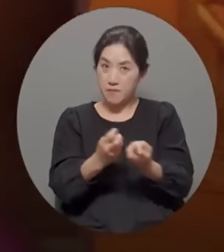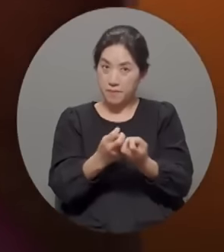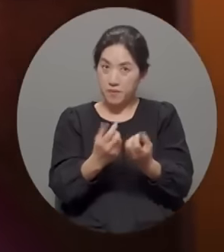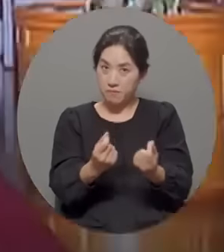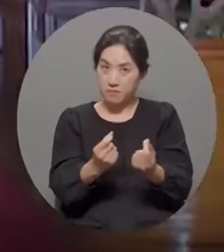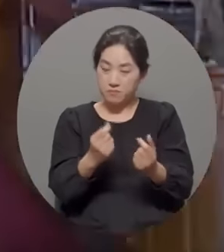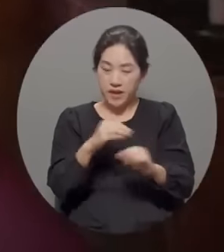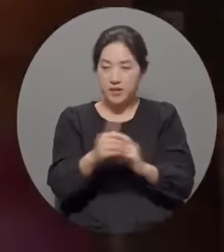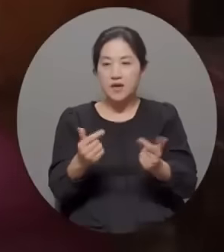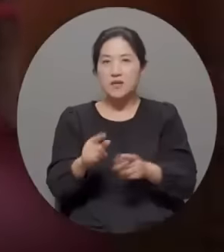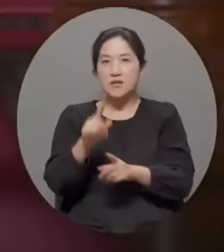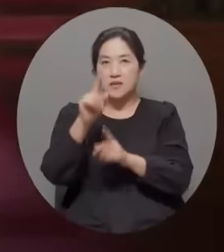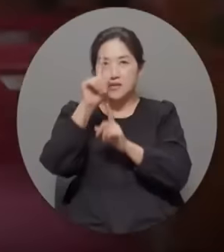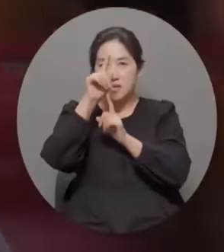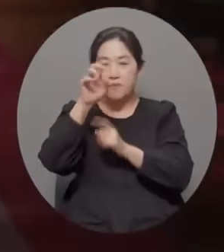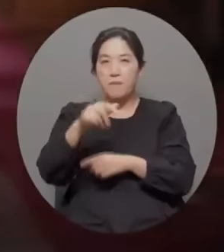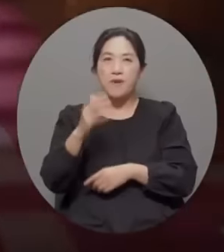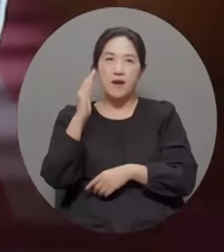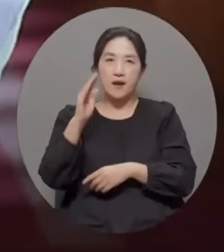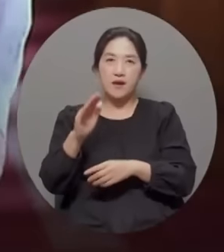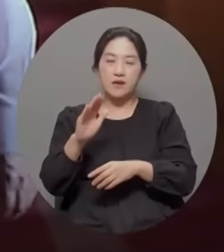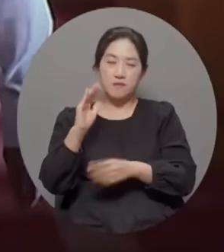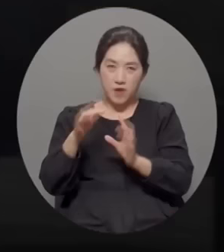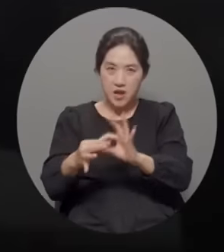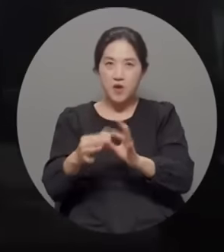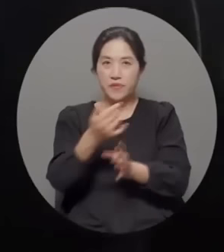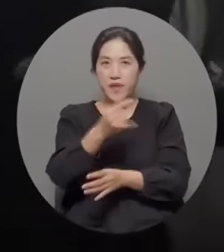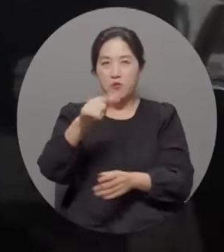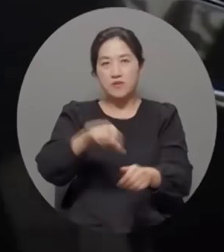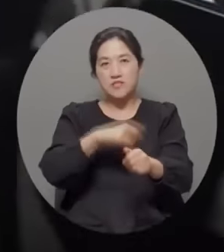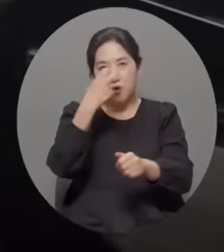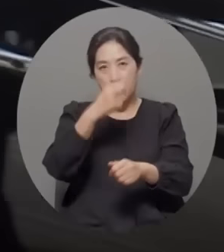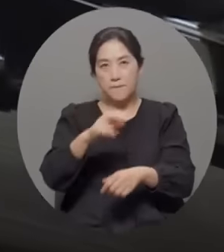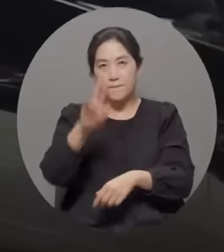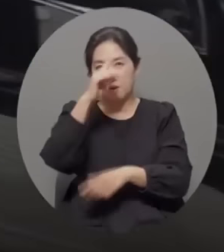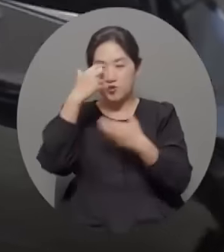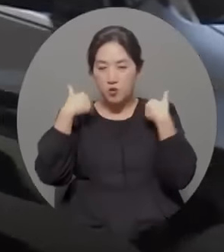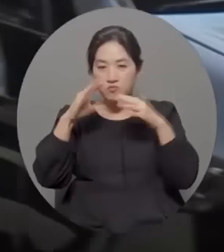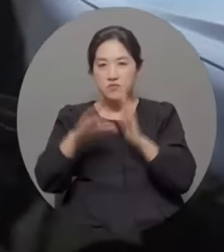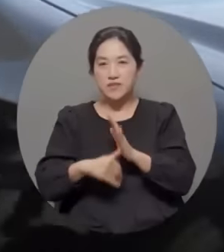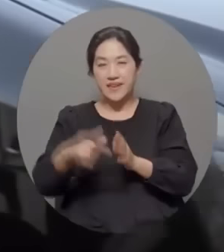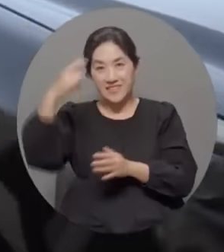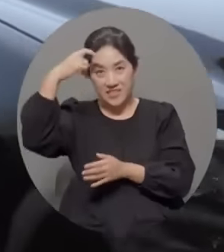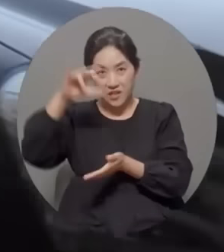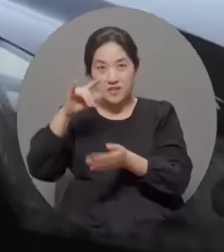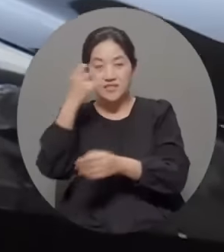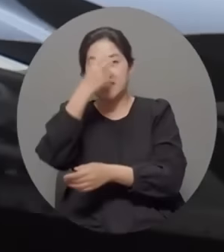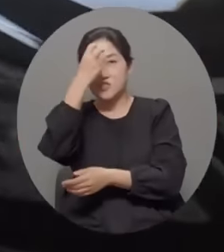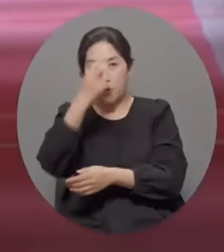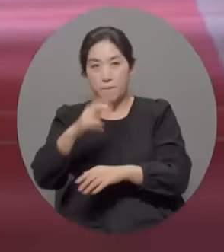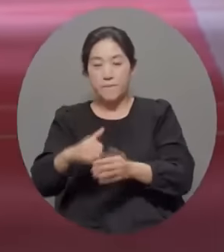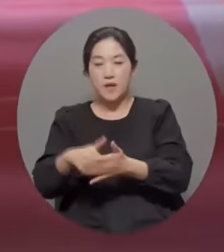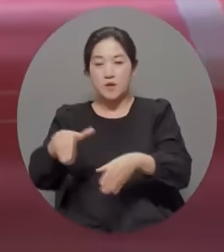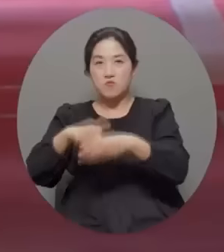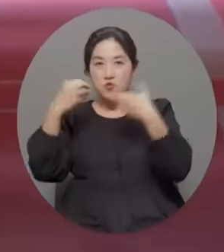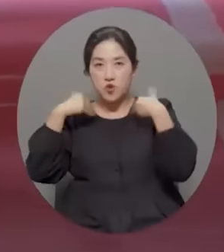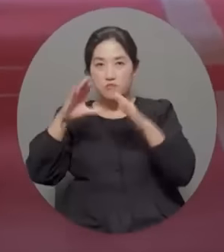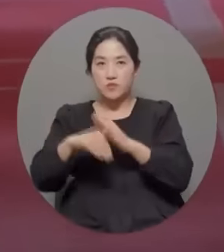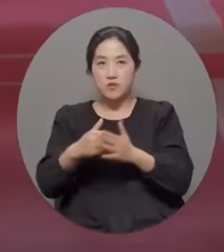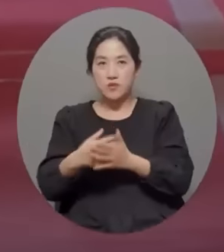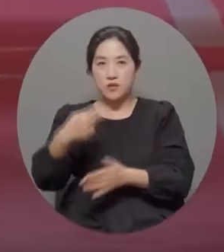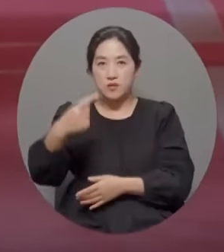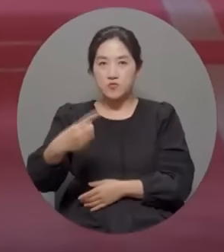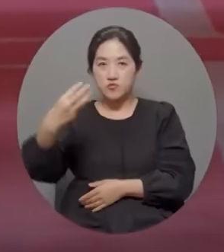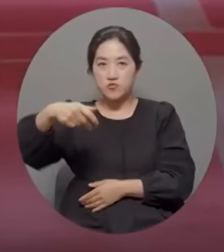이명박 당시 대통령을 겨누었던 내곡동 특검, 박근혜 정부 때 최서원 국정농단 특검, 문재인 정부 때 드루킹